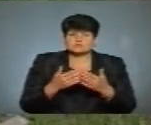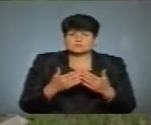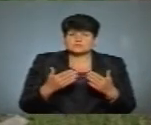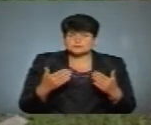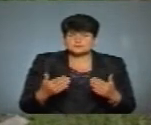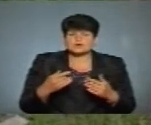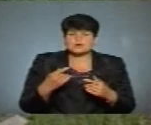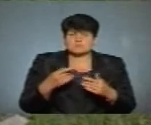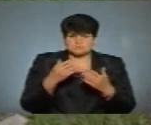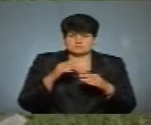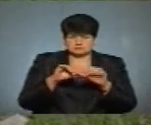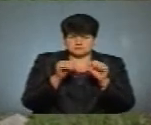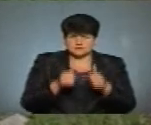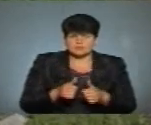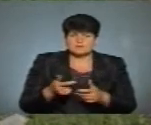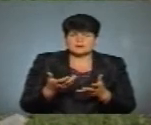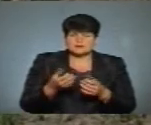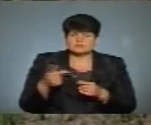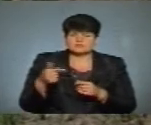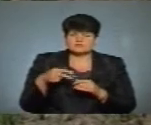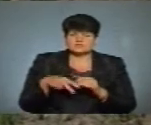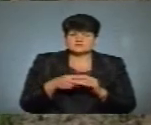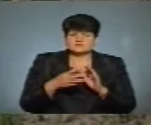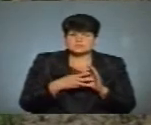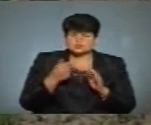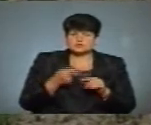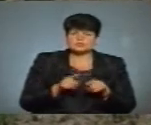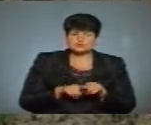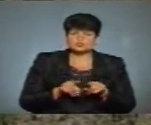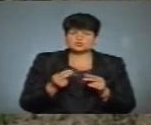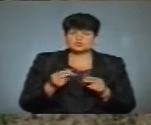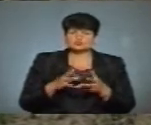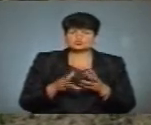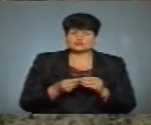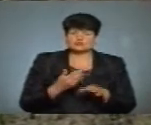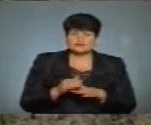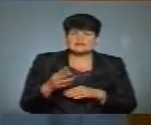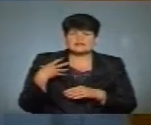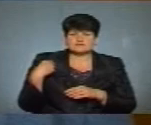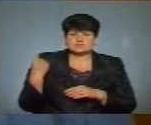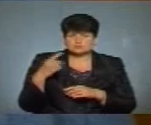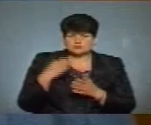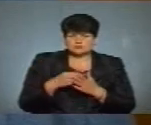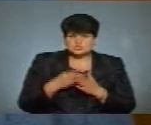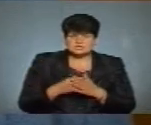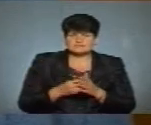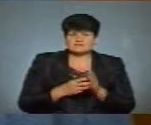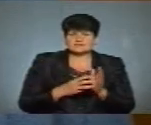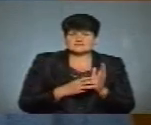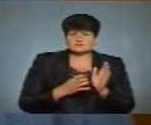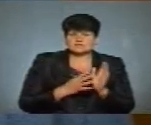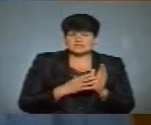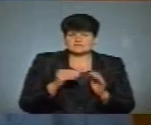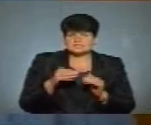обласна рада прийняла в грудні 2018-го. Також суму, за його словами, виділили з Львівського обласного бюджету та 809 тисяч гривень